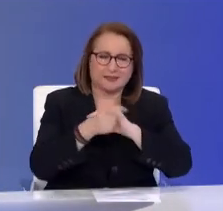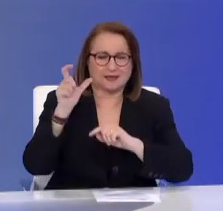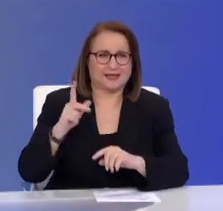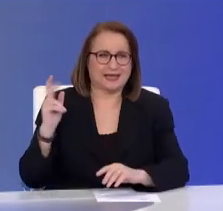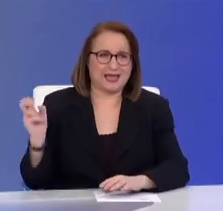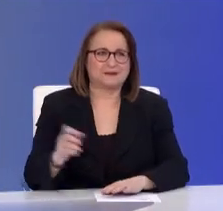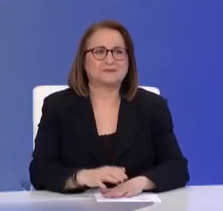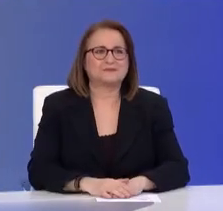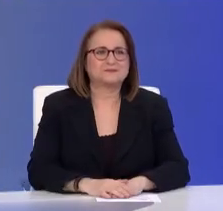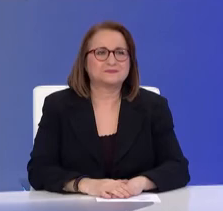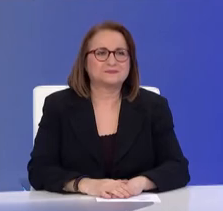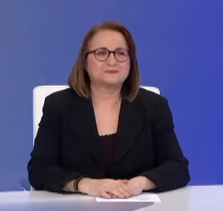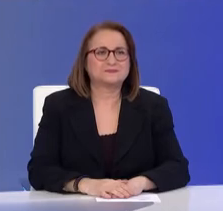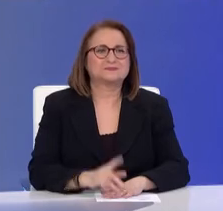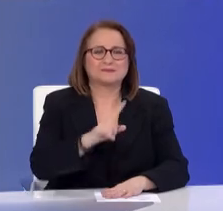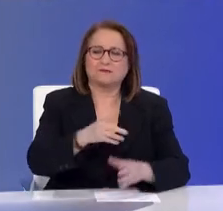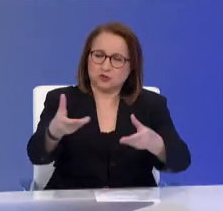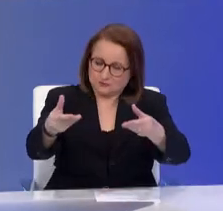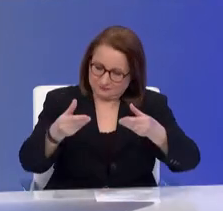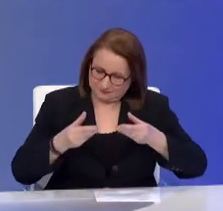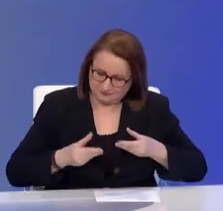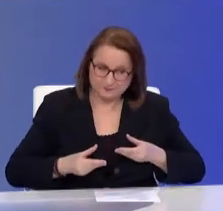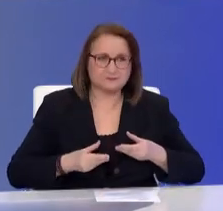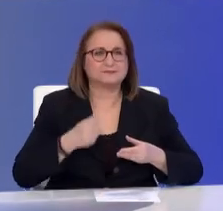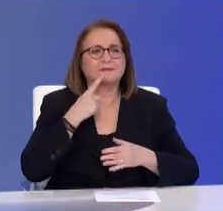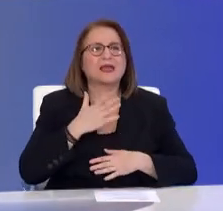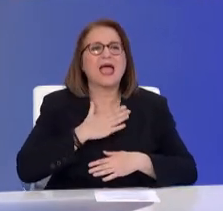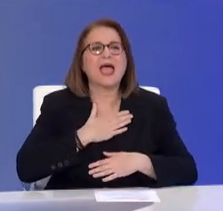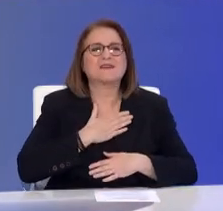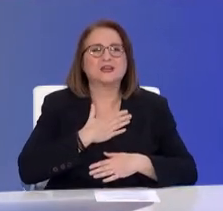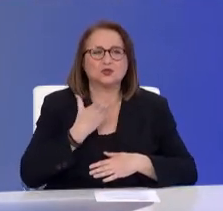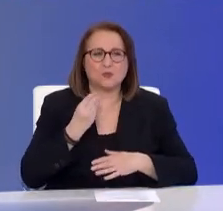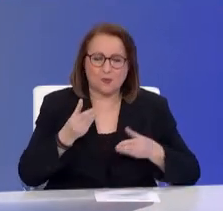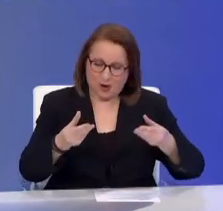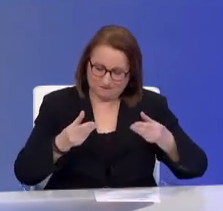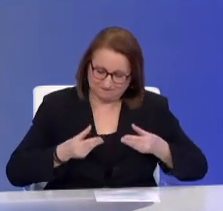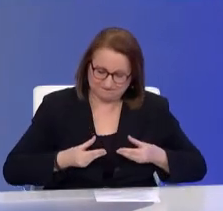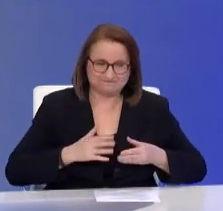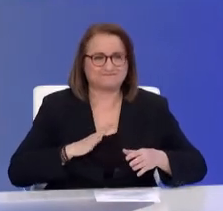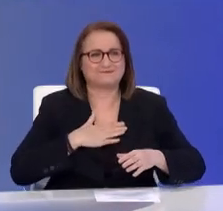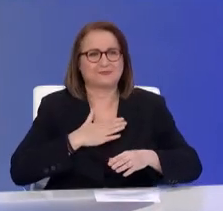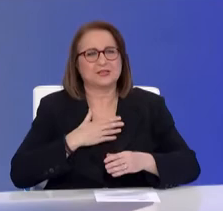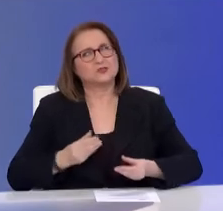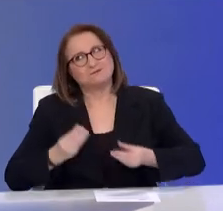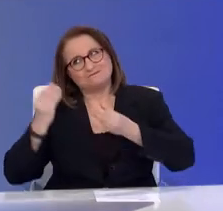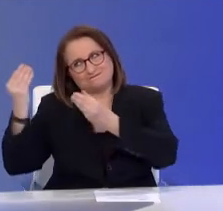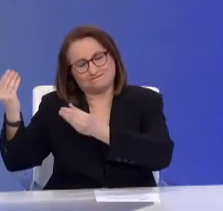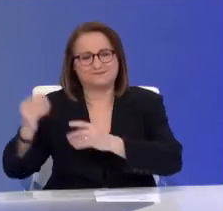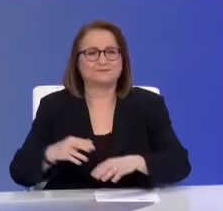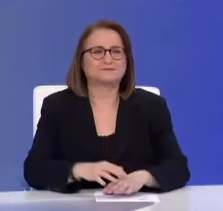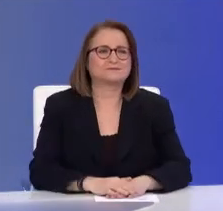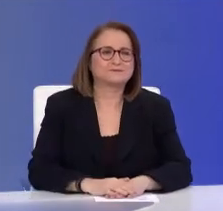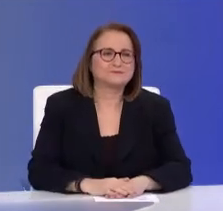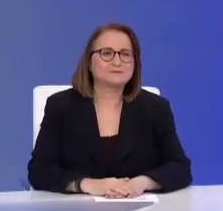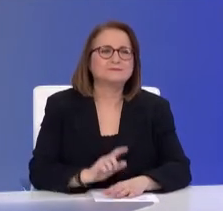Σας ευχαριστούμε, κυρία Πρόεδρε της Δημοκρατίας. We thank you very much, Madam President. And